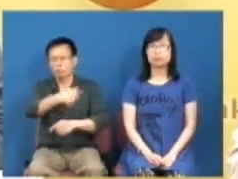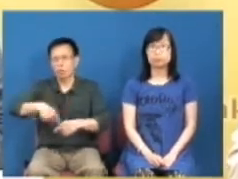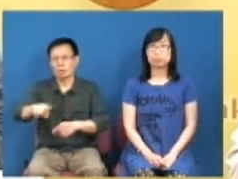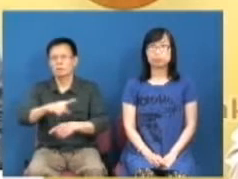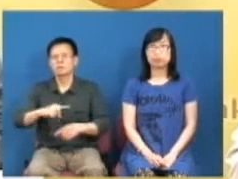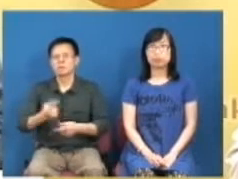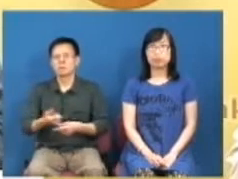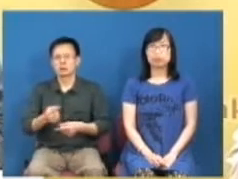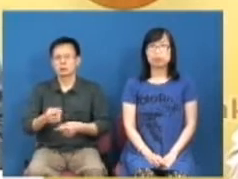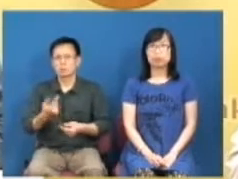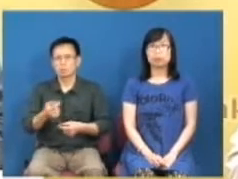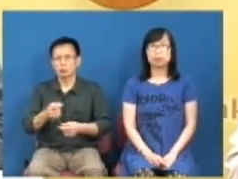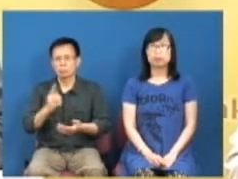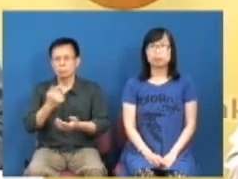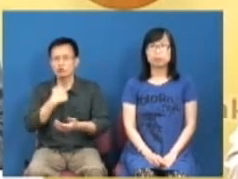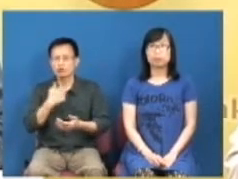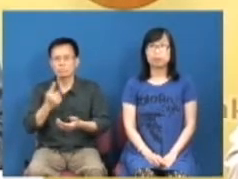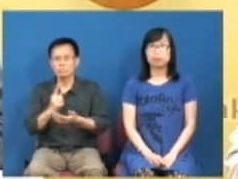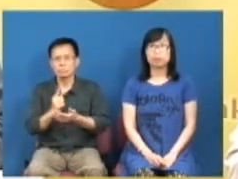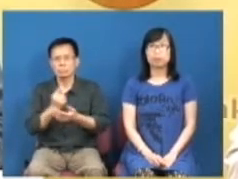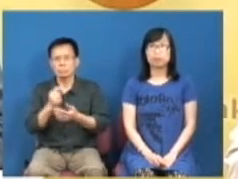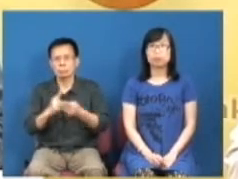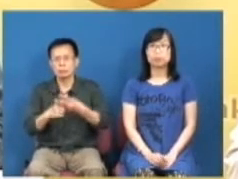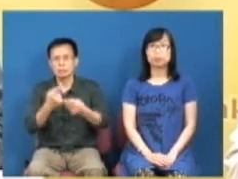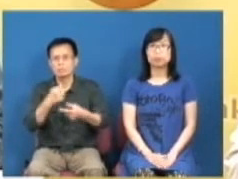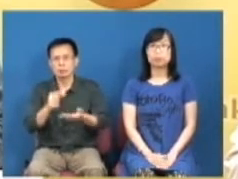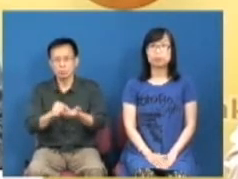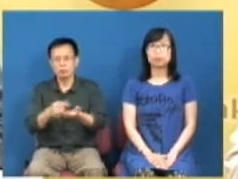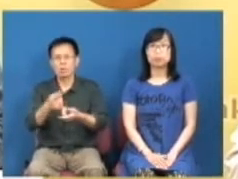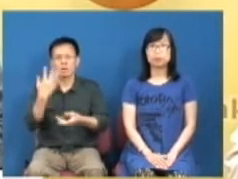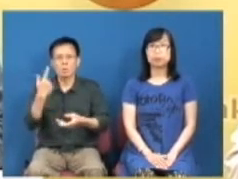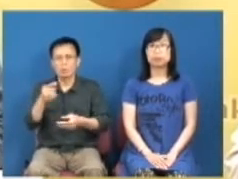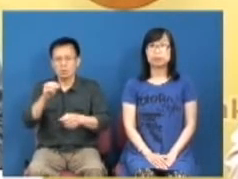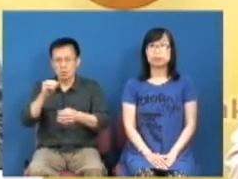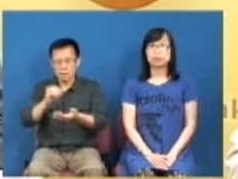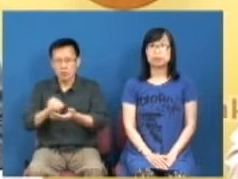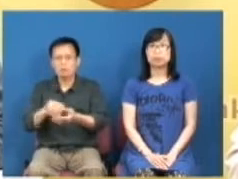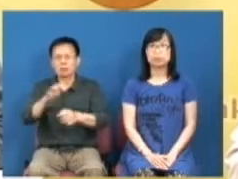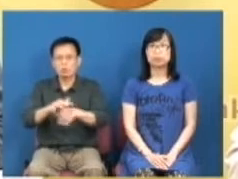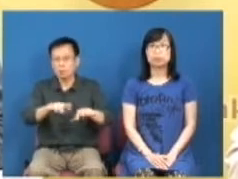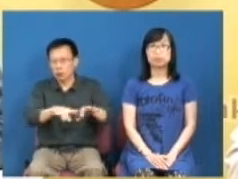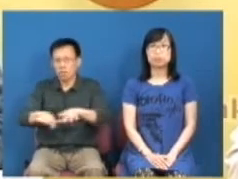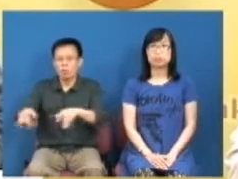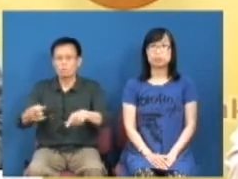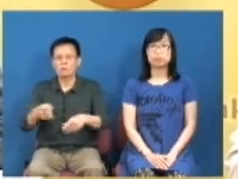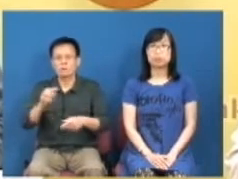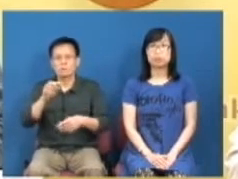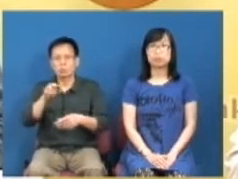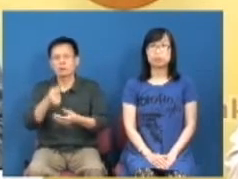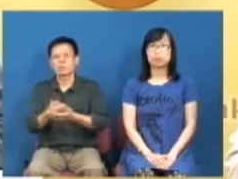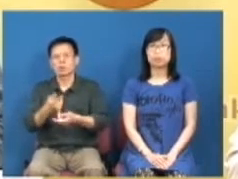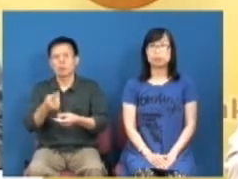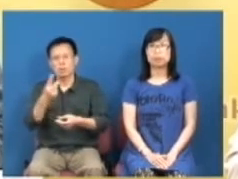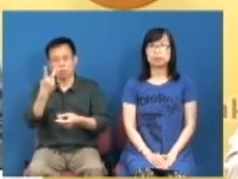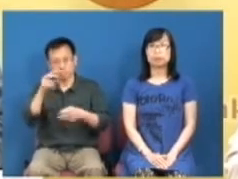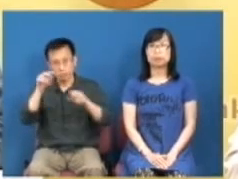段、其實以將來來看，是不是說需要一定以填海來看呢？其實就我相信是兩體的、